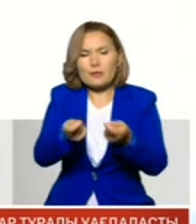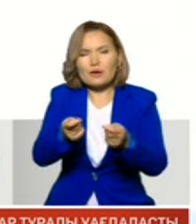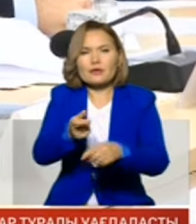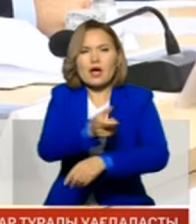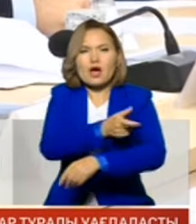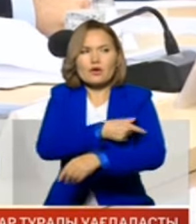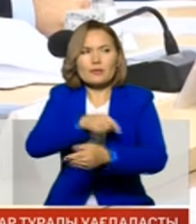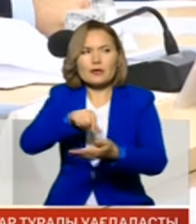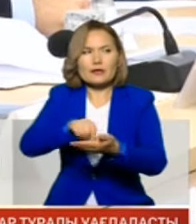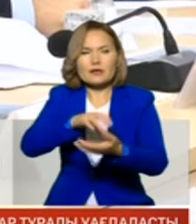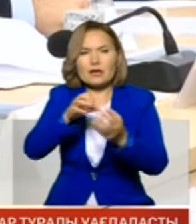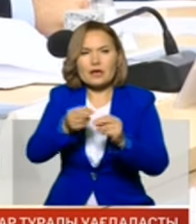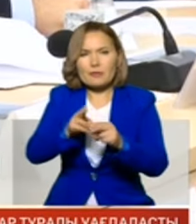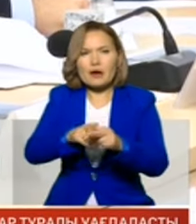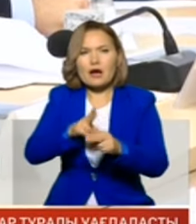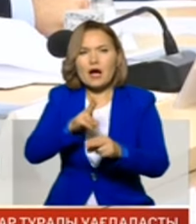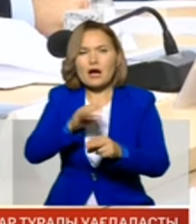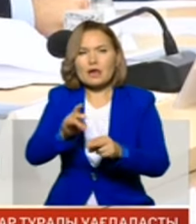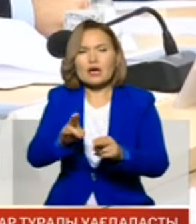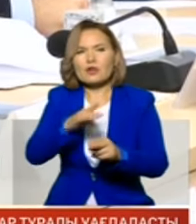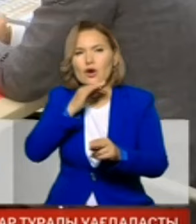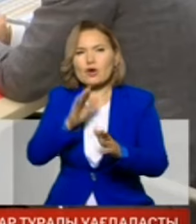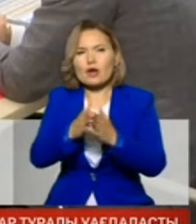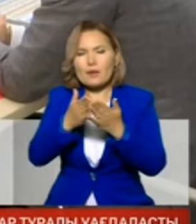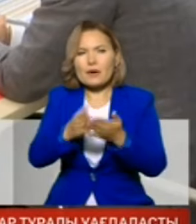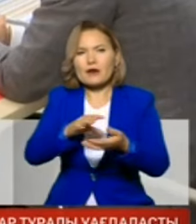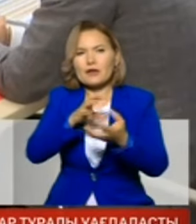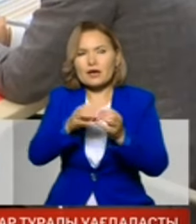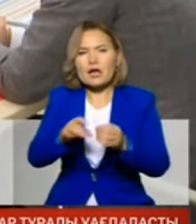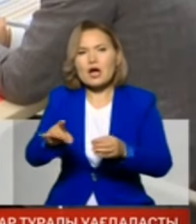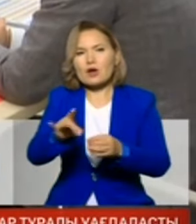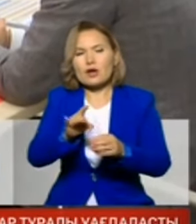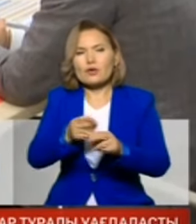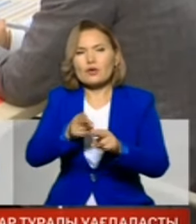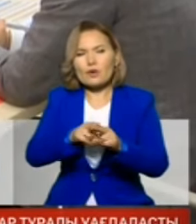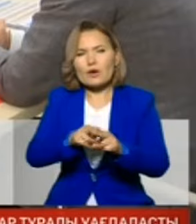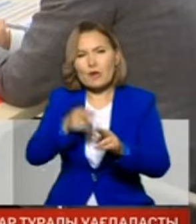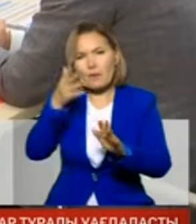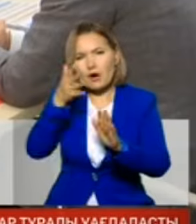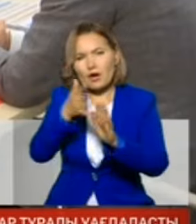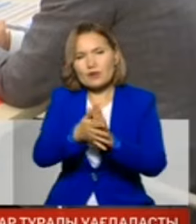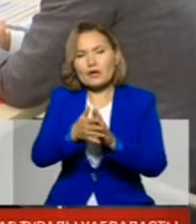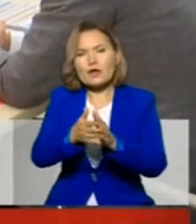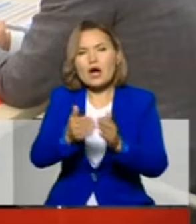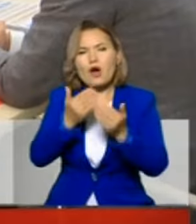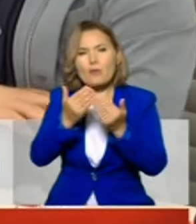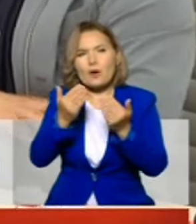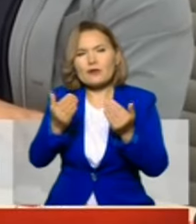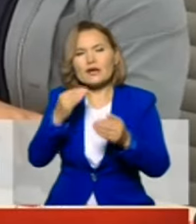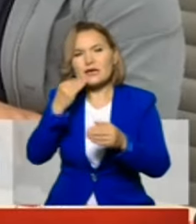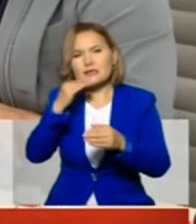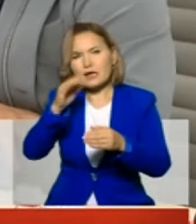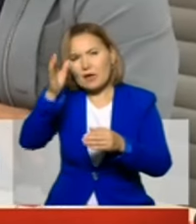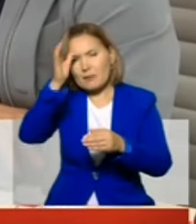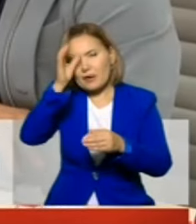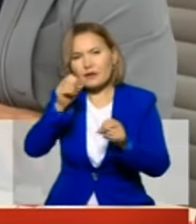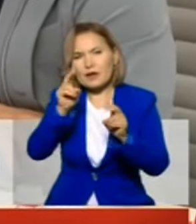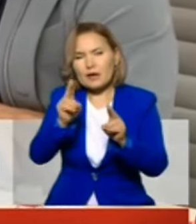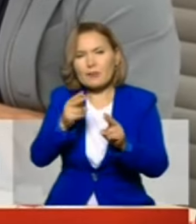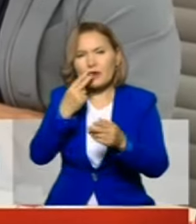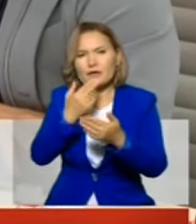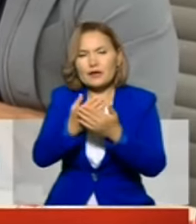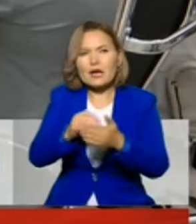мүшелерімен кездесті. Ерлан Қарин көп томдықтың мазмұнын республикалық және өлкетану музейлерінен алынған сапалы ғылыми көрнекі